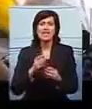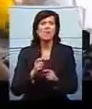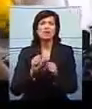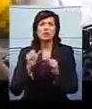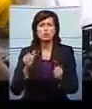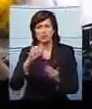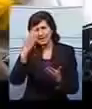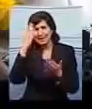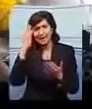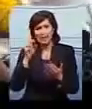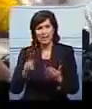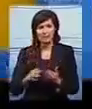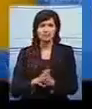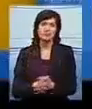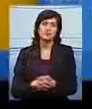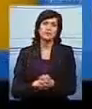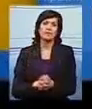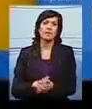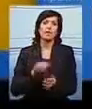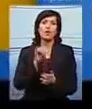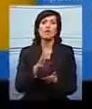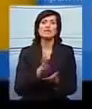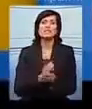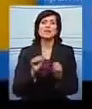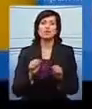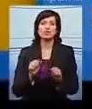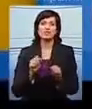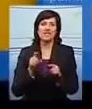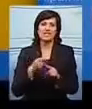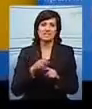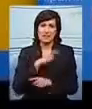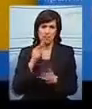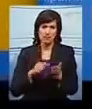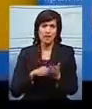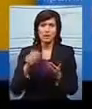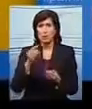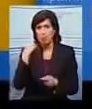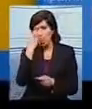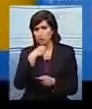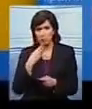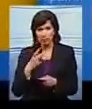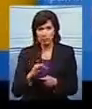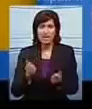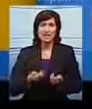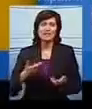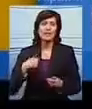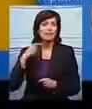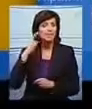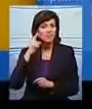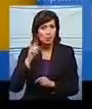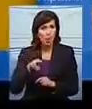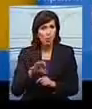Спасибо. У вас є можливість задати це питання йому особисто. Наскільки мені